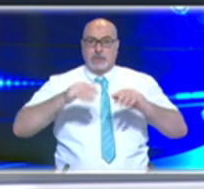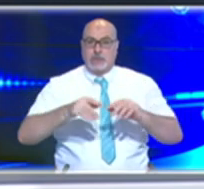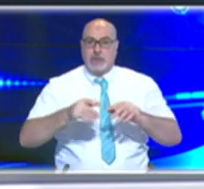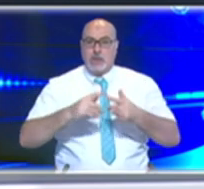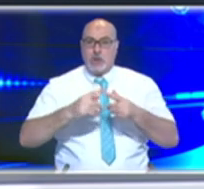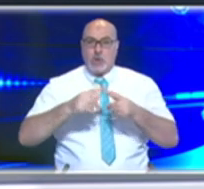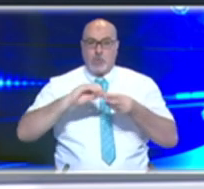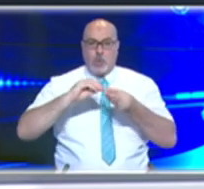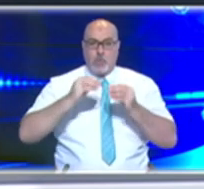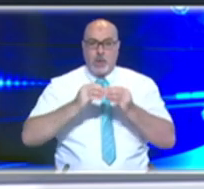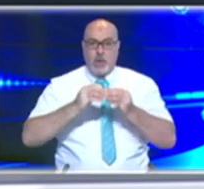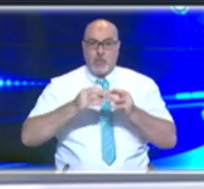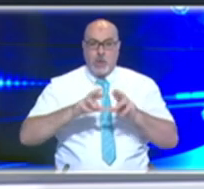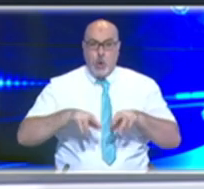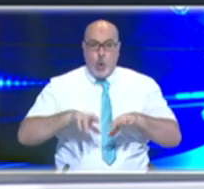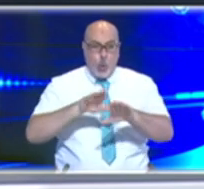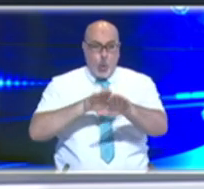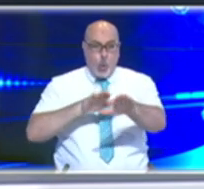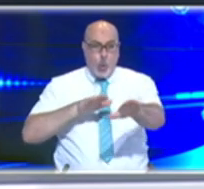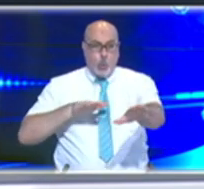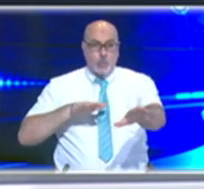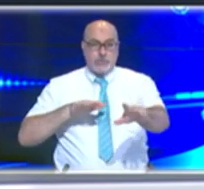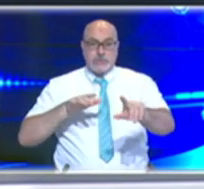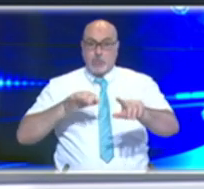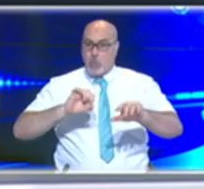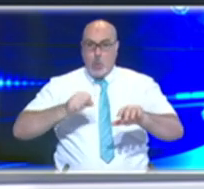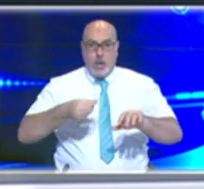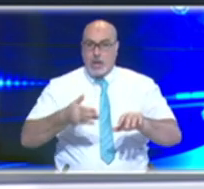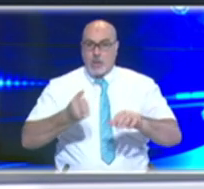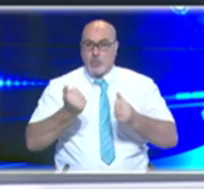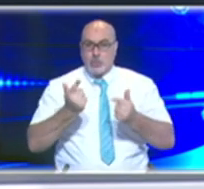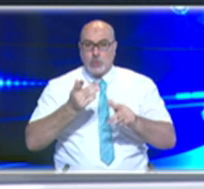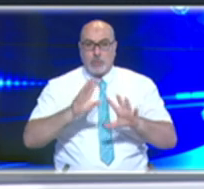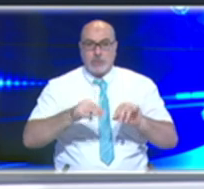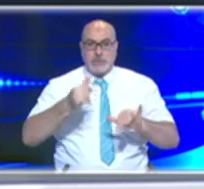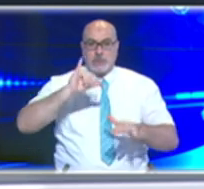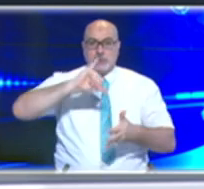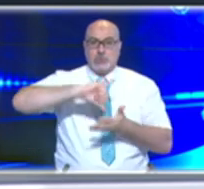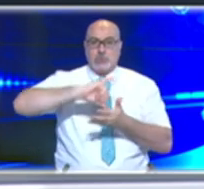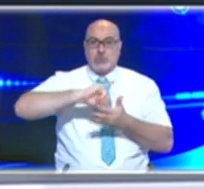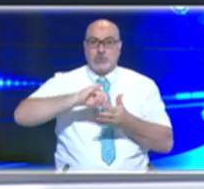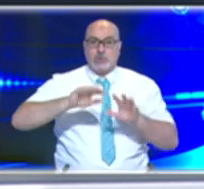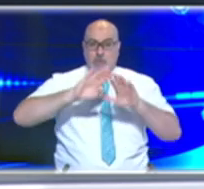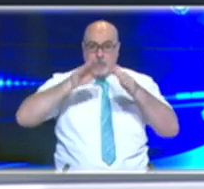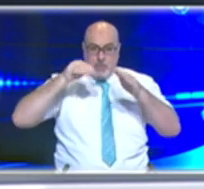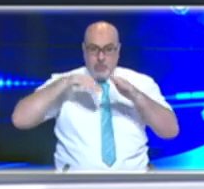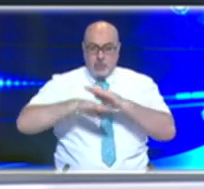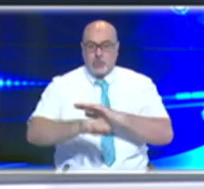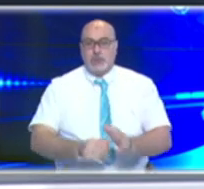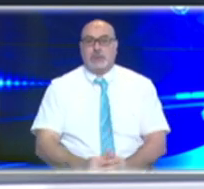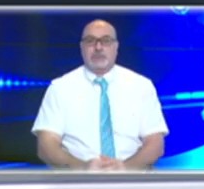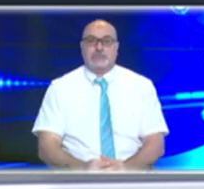كبير في عرقلة حركة المرور وشلها بالعديد من الأماكن بالجزائر العاصمة خاصة على